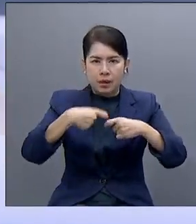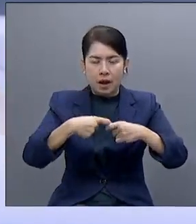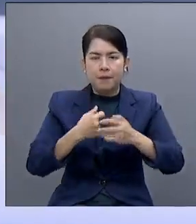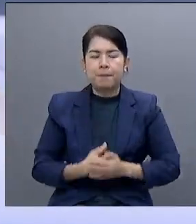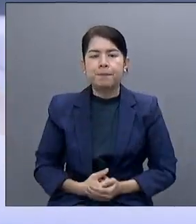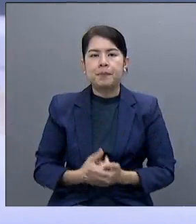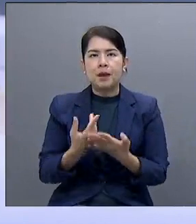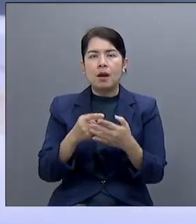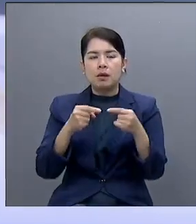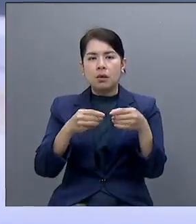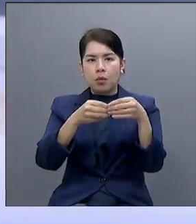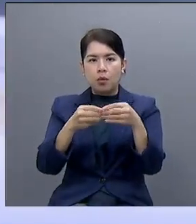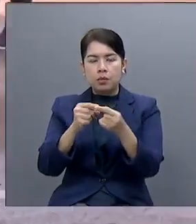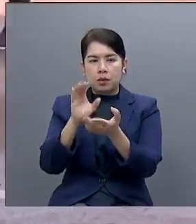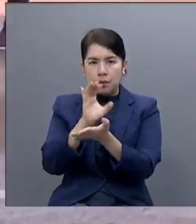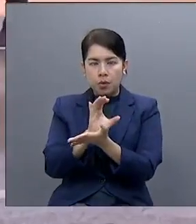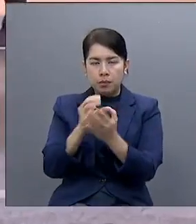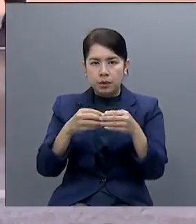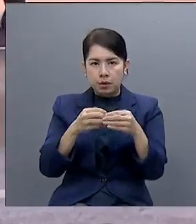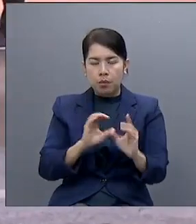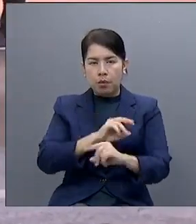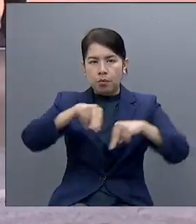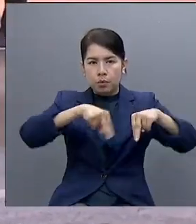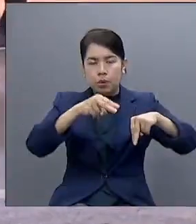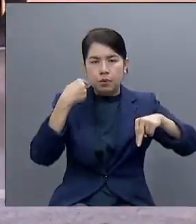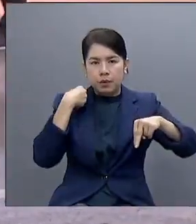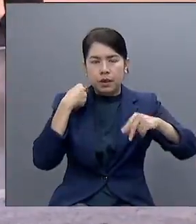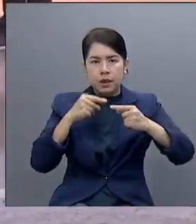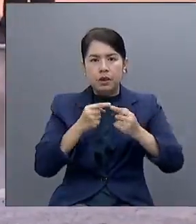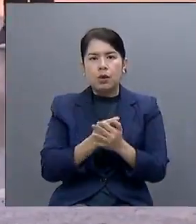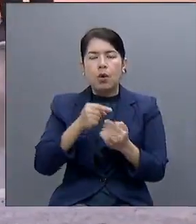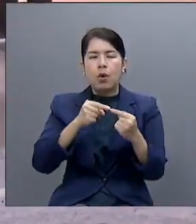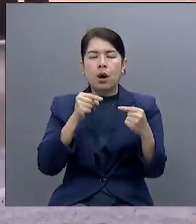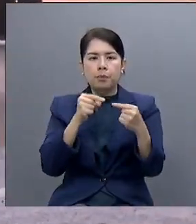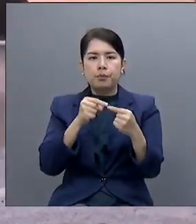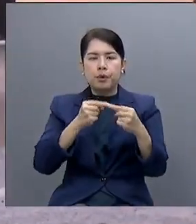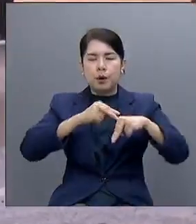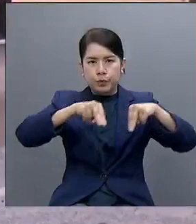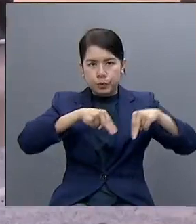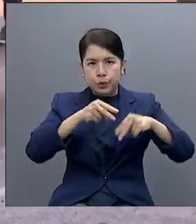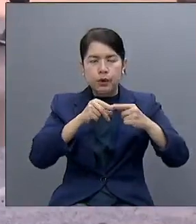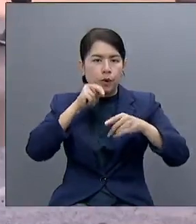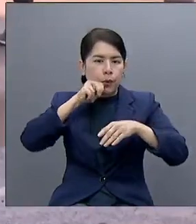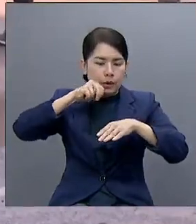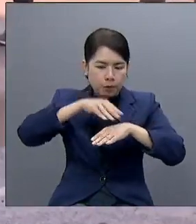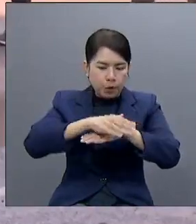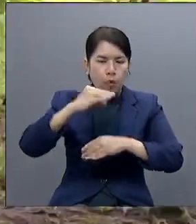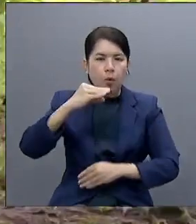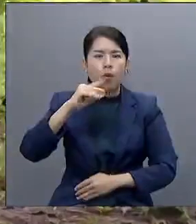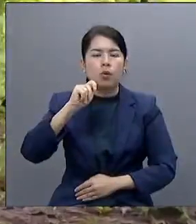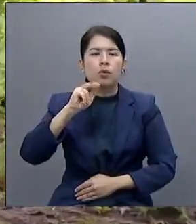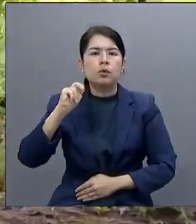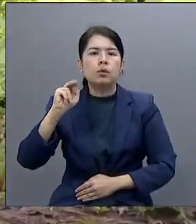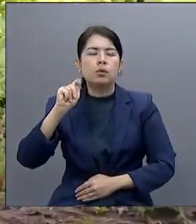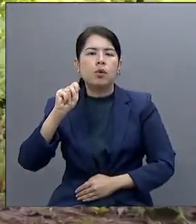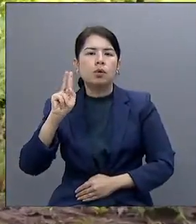ที่เจ้าหน้าที่ได้ตั้งด่านตรวจบริเวณน้ำตกโตนตกซึ่งเป็นเส้นทางเข้าทางเดียวไปสู่บ้านตระโดยอนุญาตให้ชาว